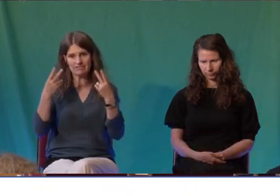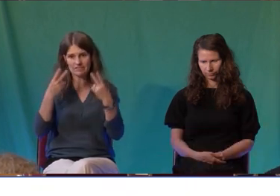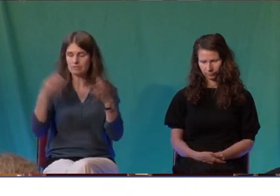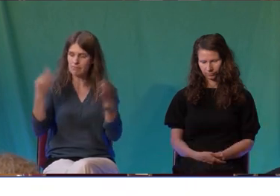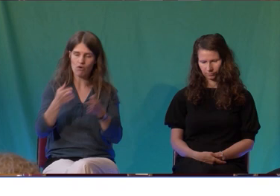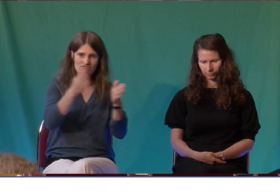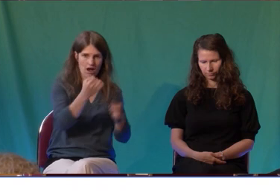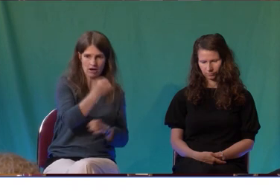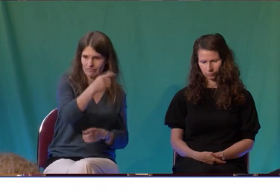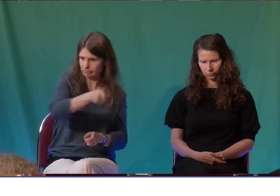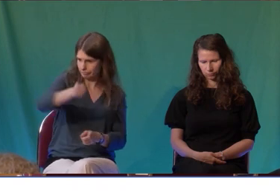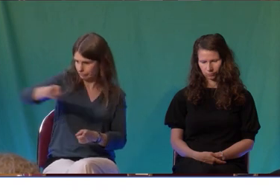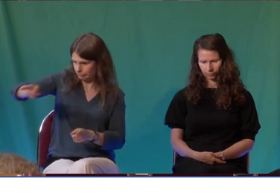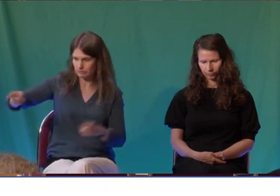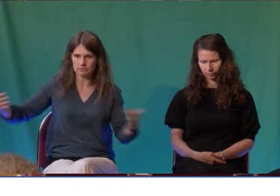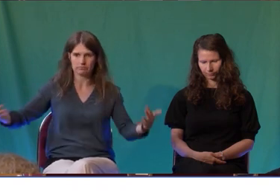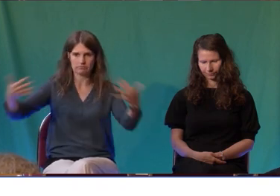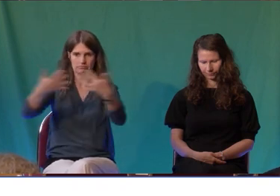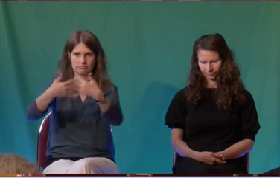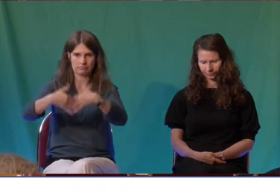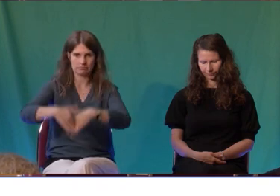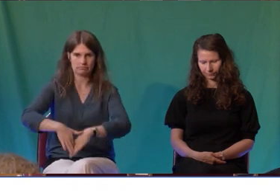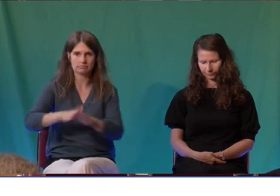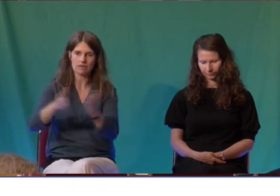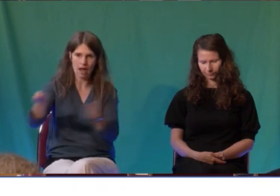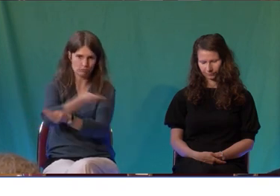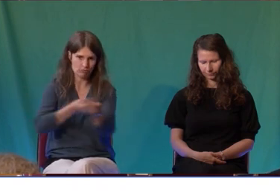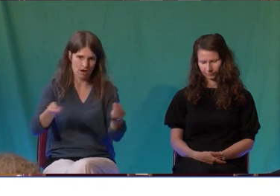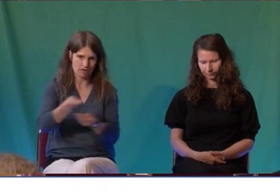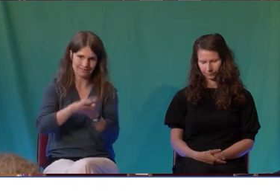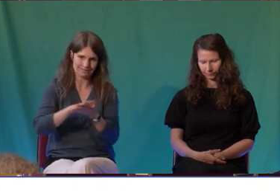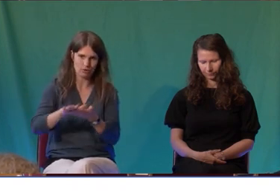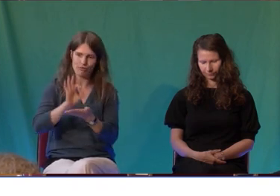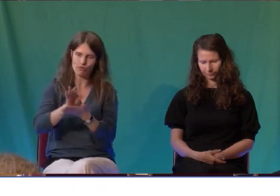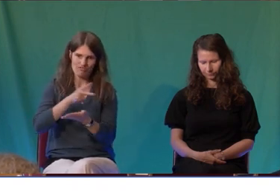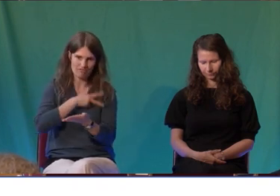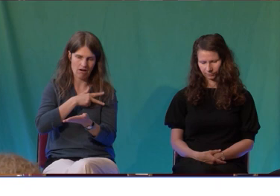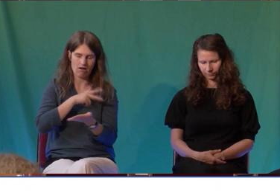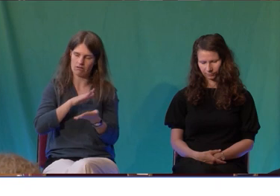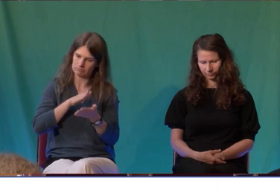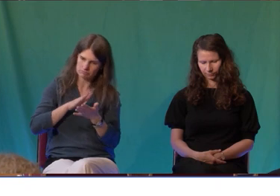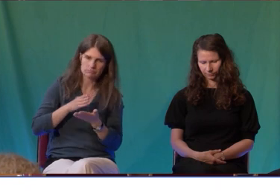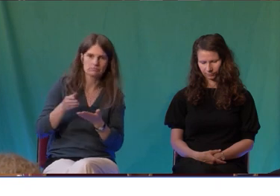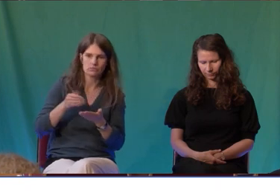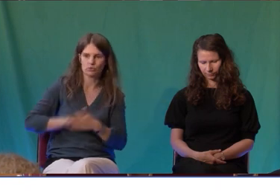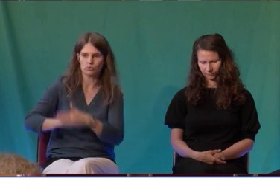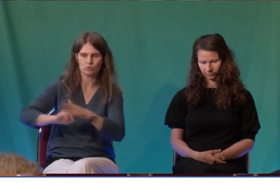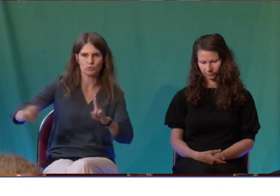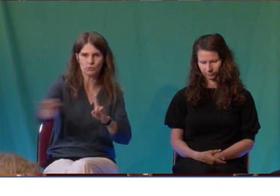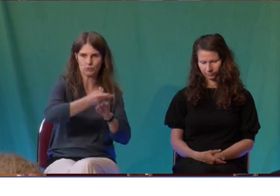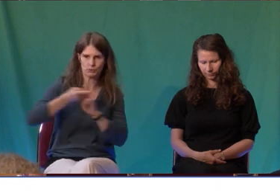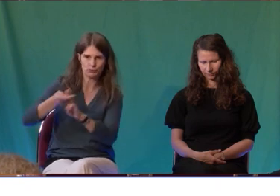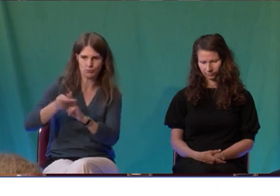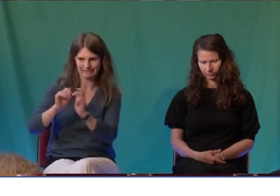geben damit es wirklich auch eine gute einheitliche Unterstützung ist und dass diese Absprachen zum Teil